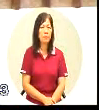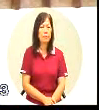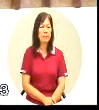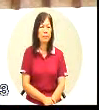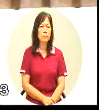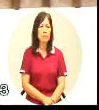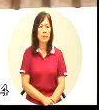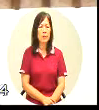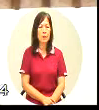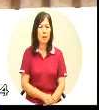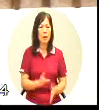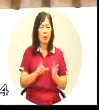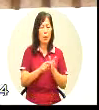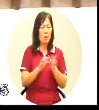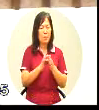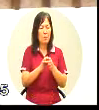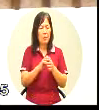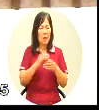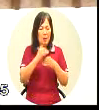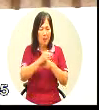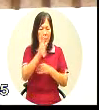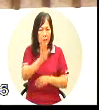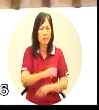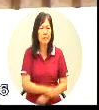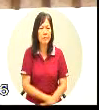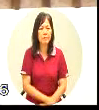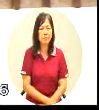因为时间相当有限哈。那